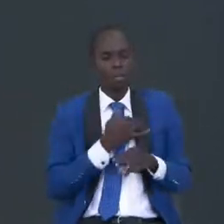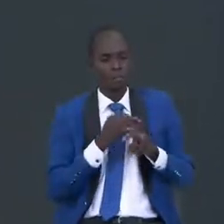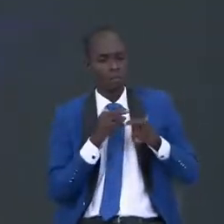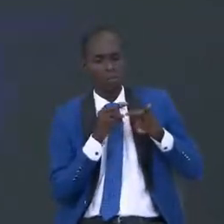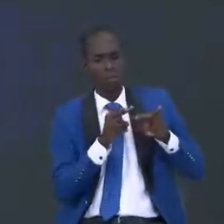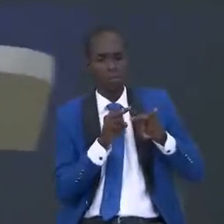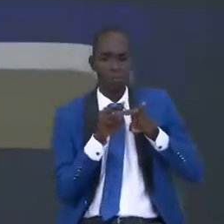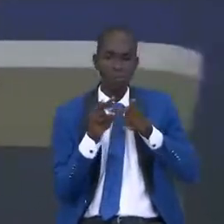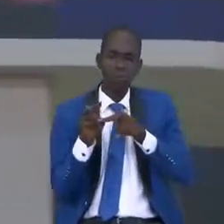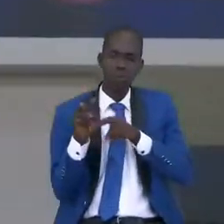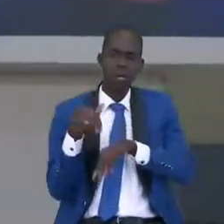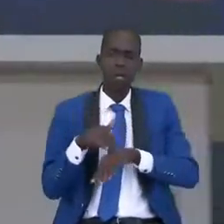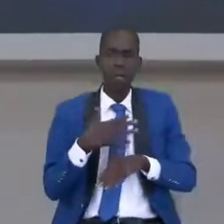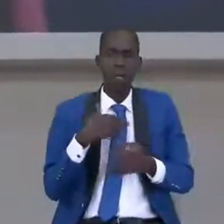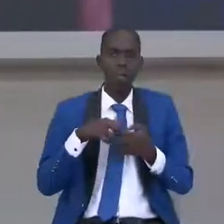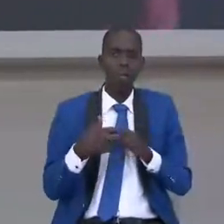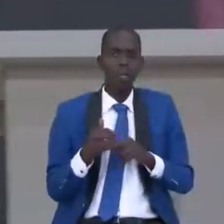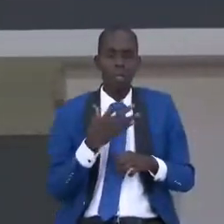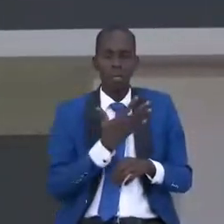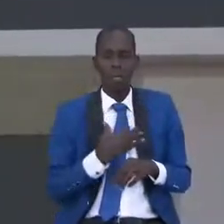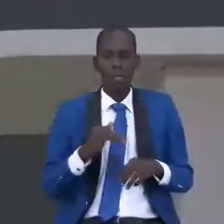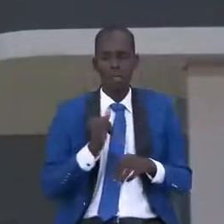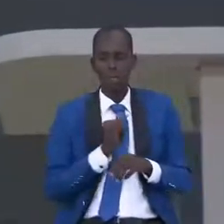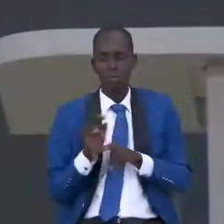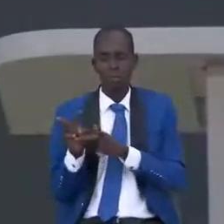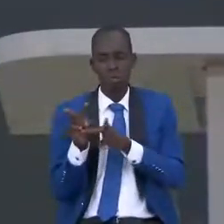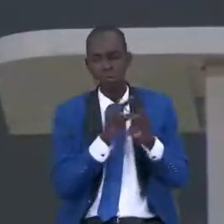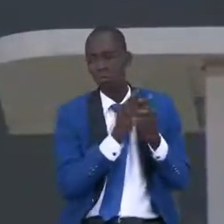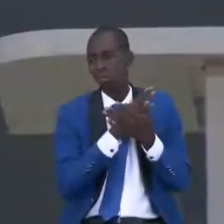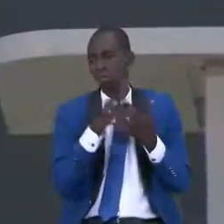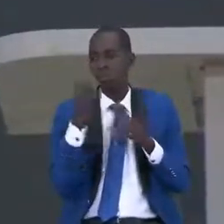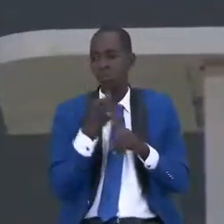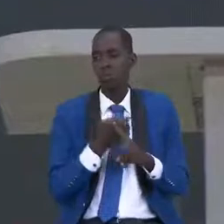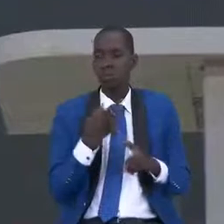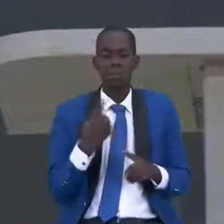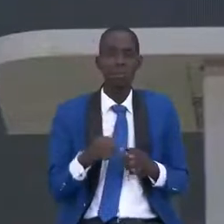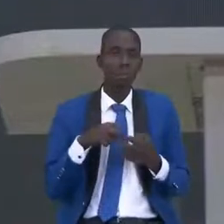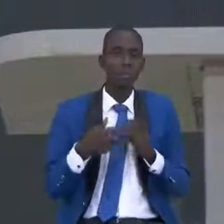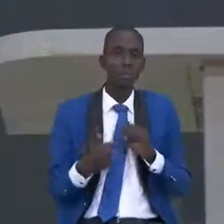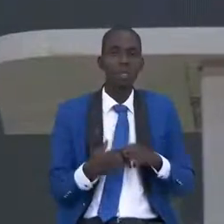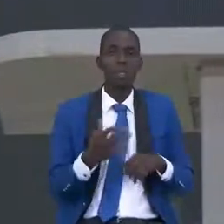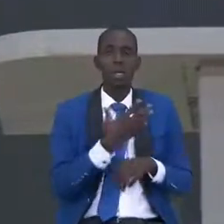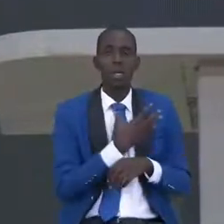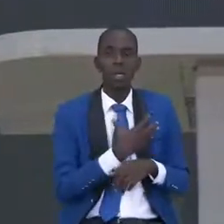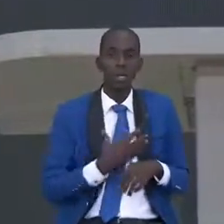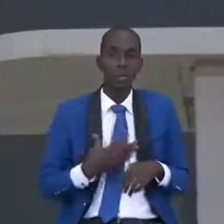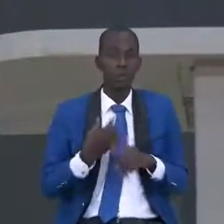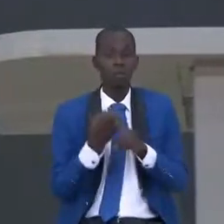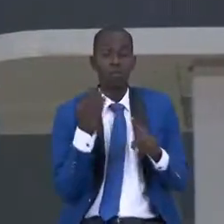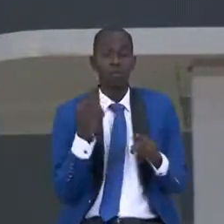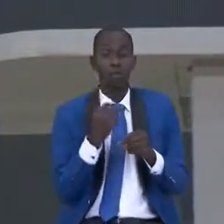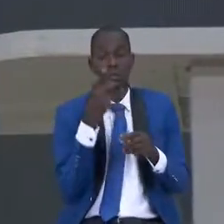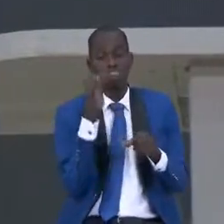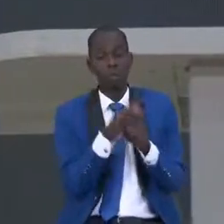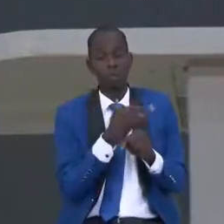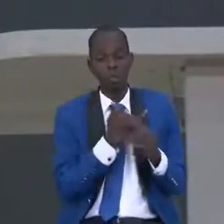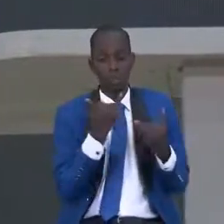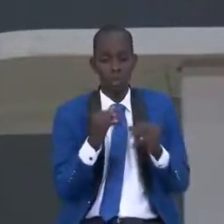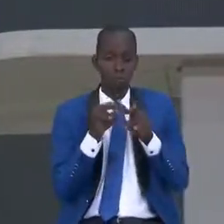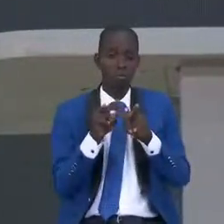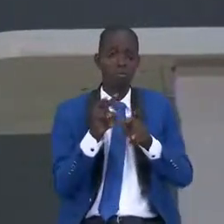et quand je détourne mes regards des promesses et je me concentre sur les problèmes, j'ai de l'incrédulité. Seigneur, je